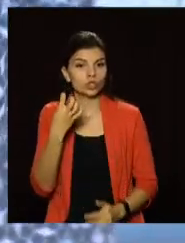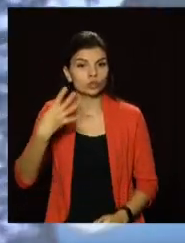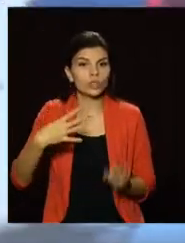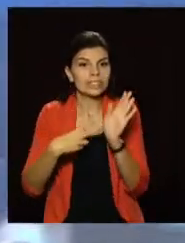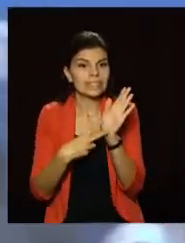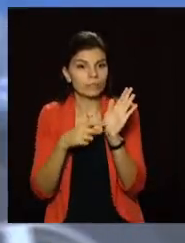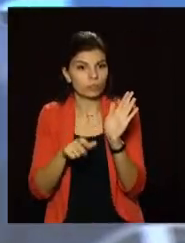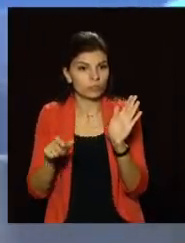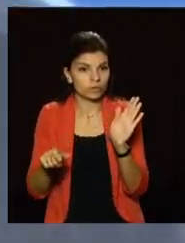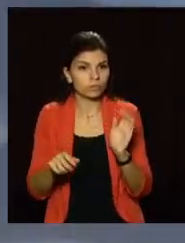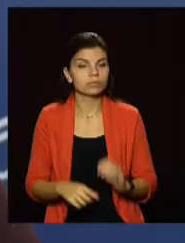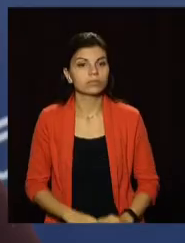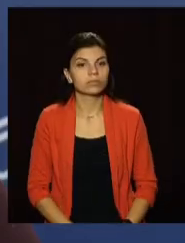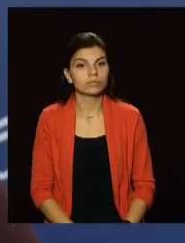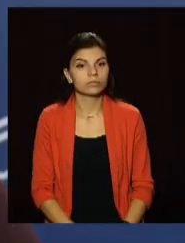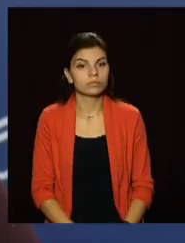447 пацієнтів.